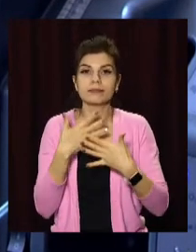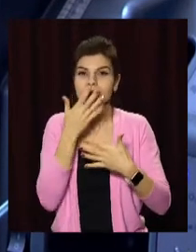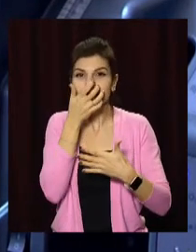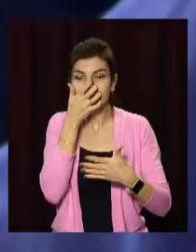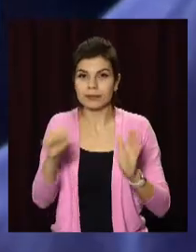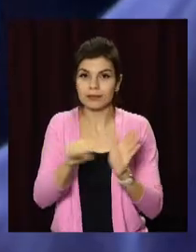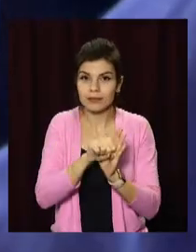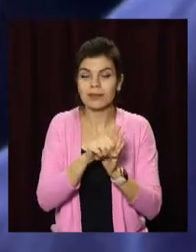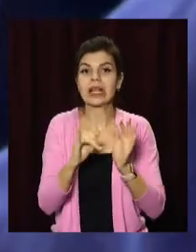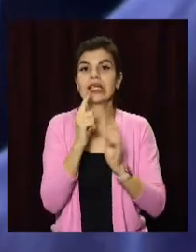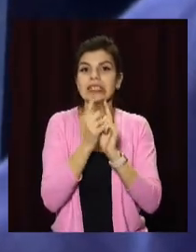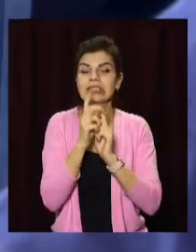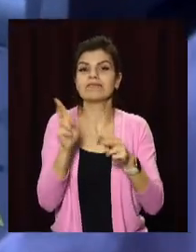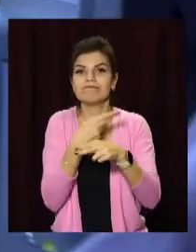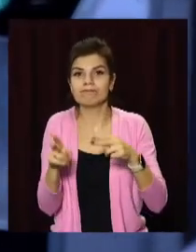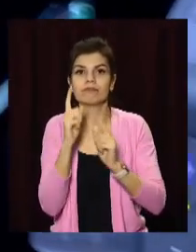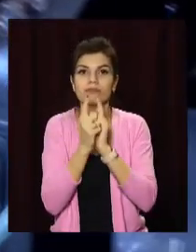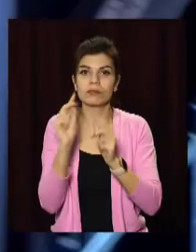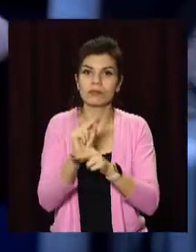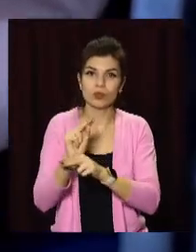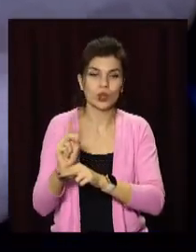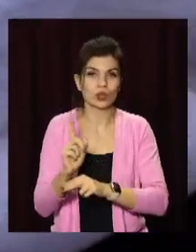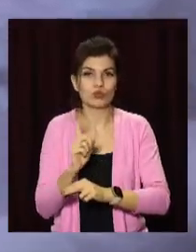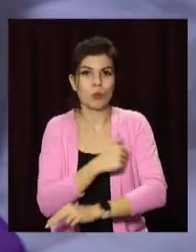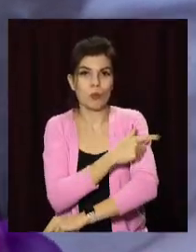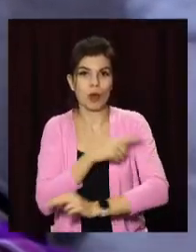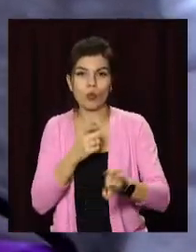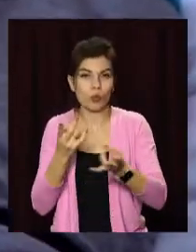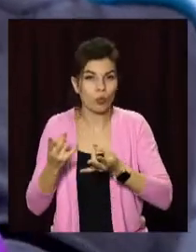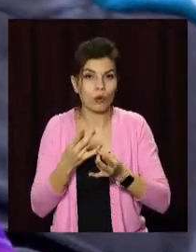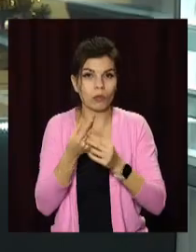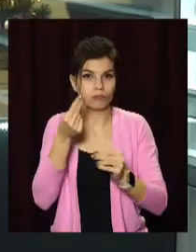обладнанням, на реконструкцію та будівництво медзакладів.